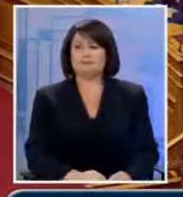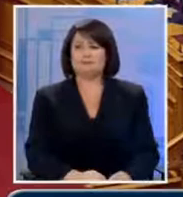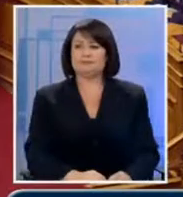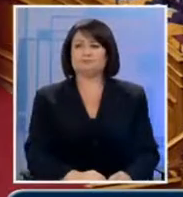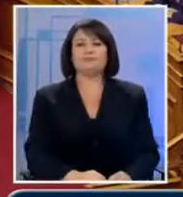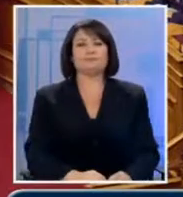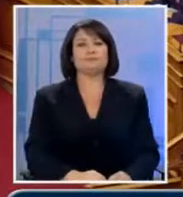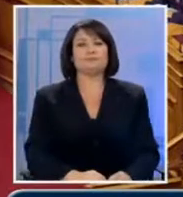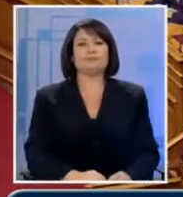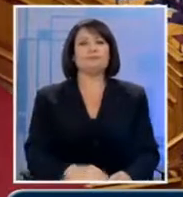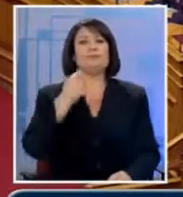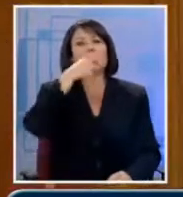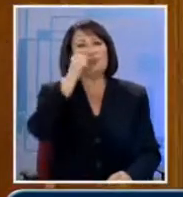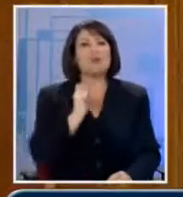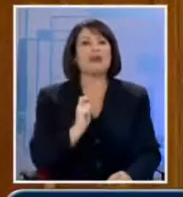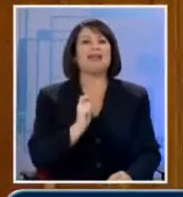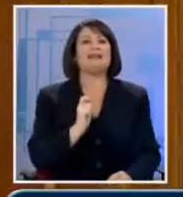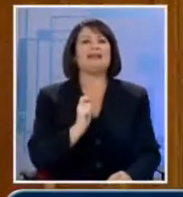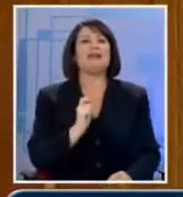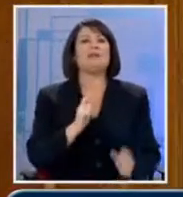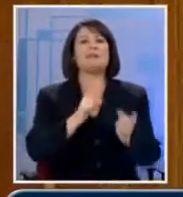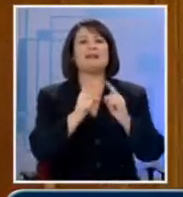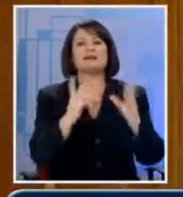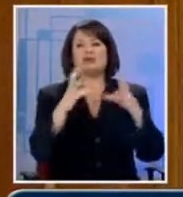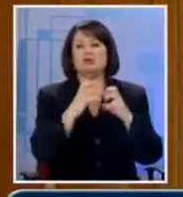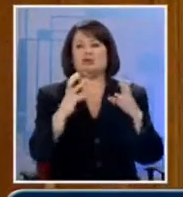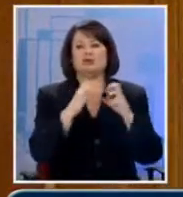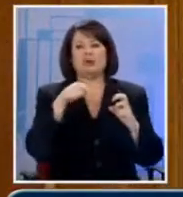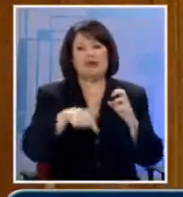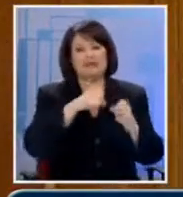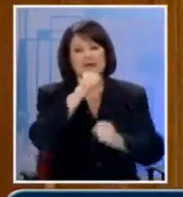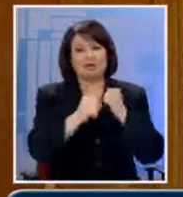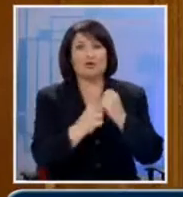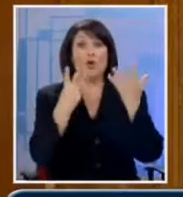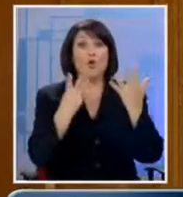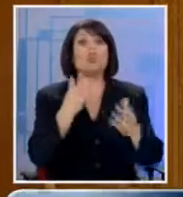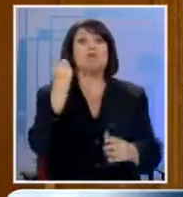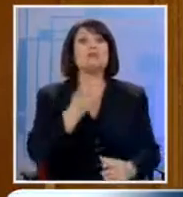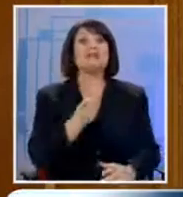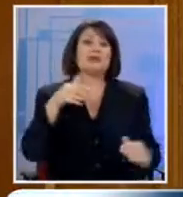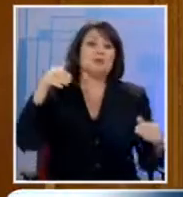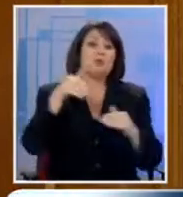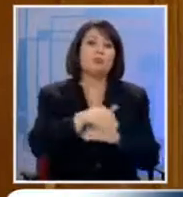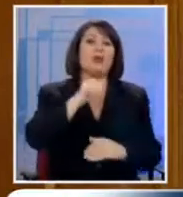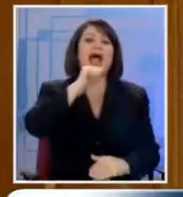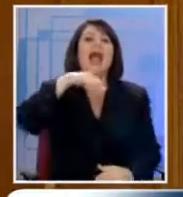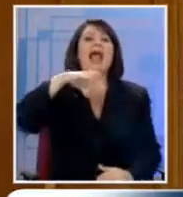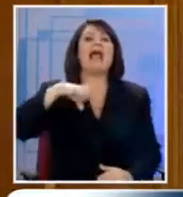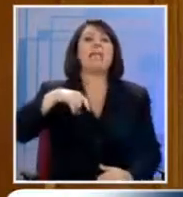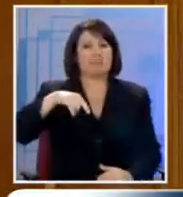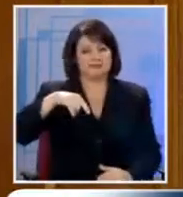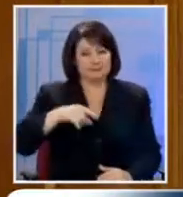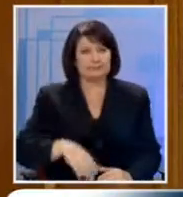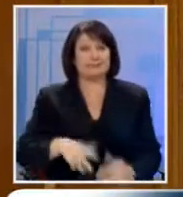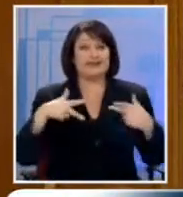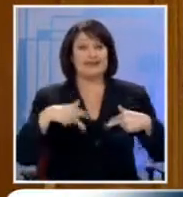κυρία Ουζουνίδη. Η Ουκρανία που βρίσκεται σε εμφύλιο θα έχει φέτος 8% πτώση του ΑΕΠ. Οι κυβερνήσεις